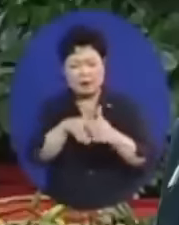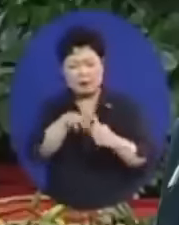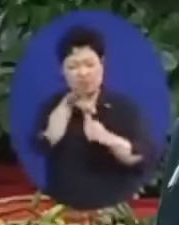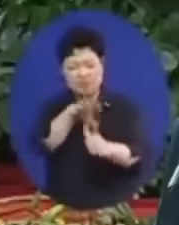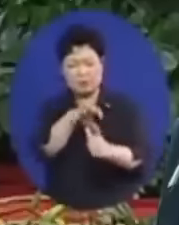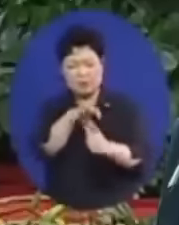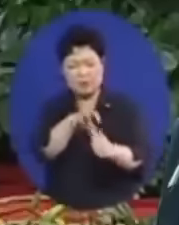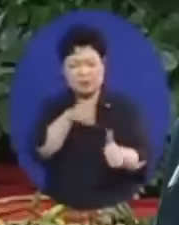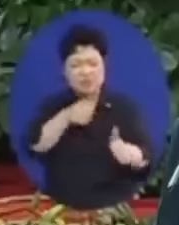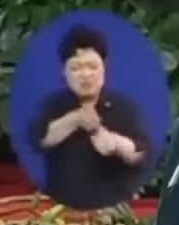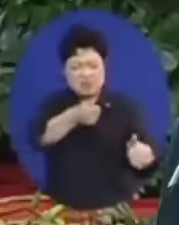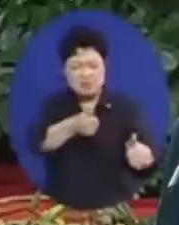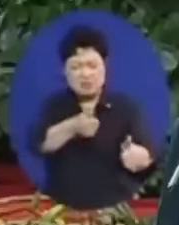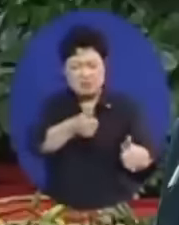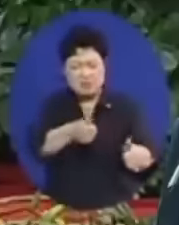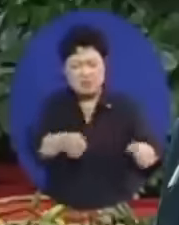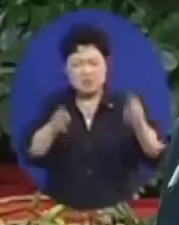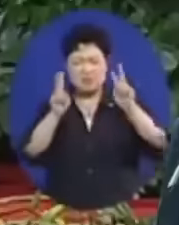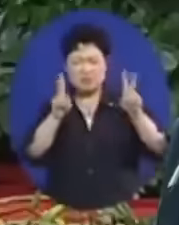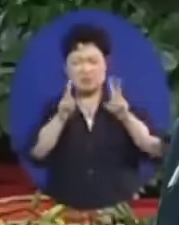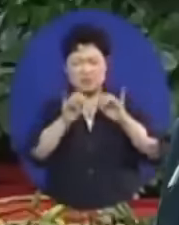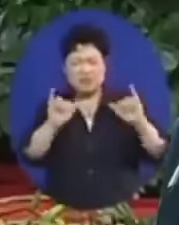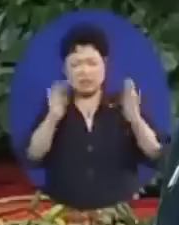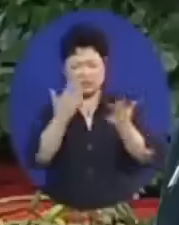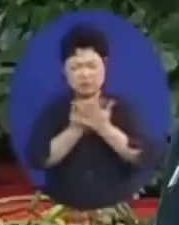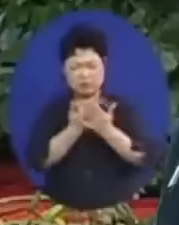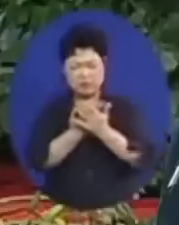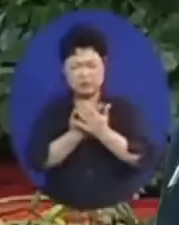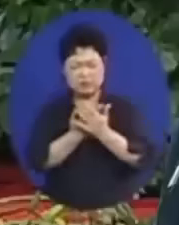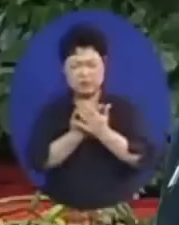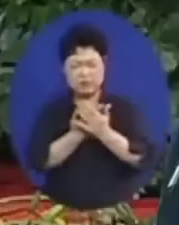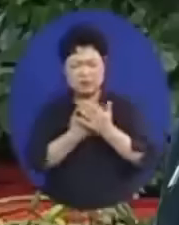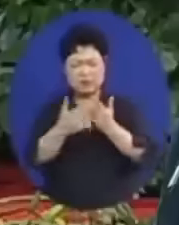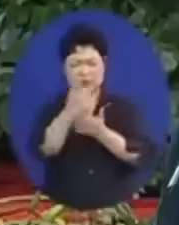지배하고 이기는 승리자가 되게 도와주시옵시고